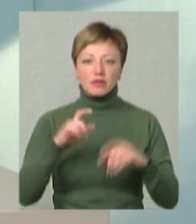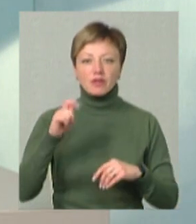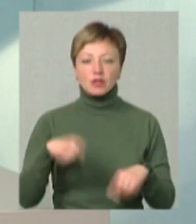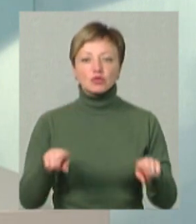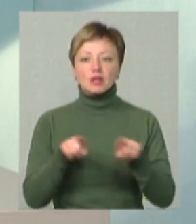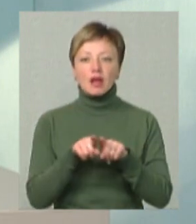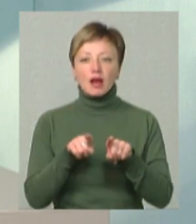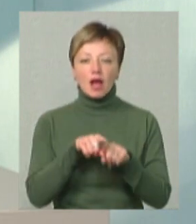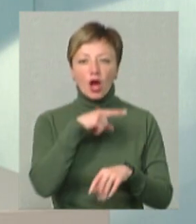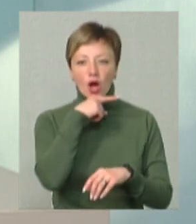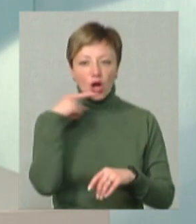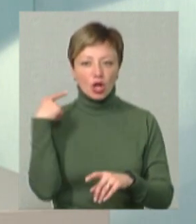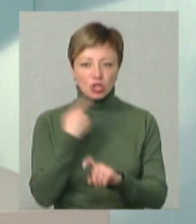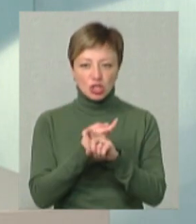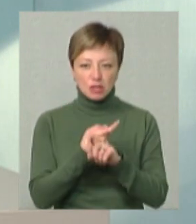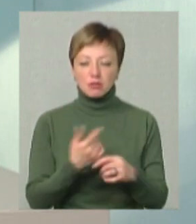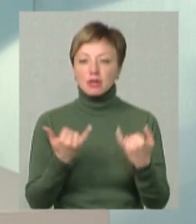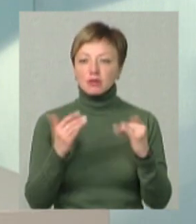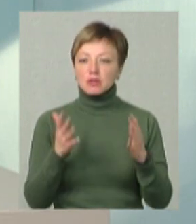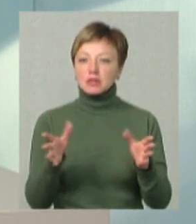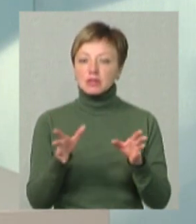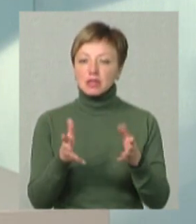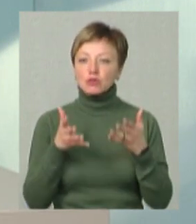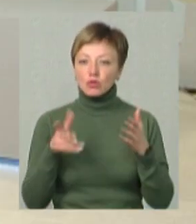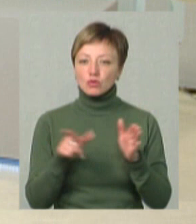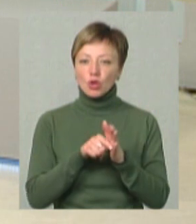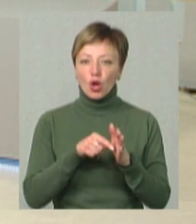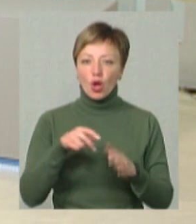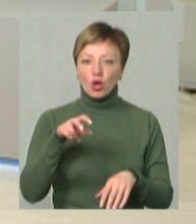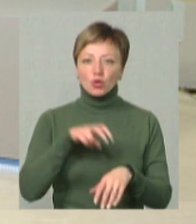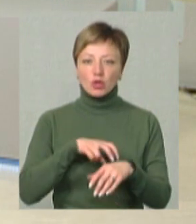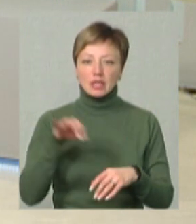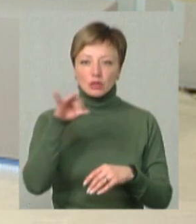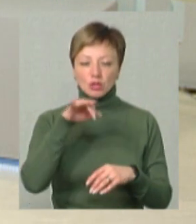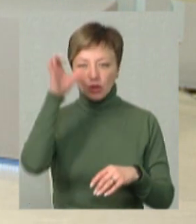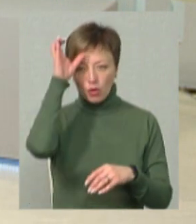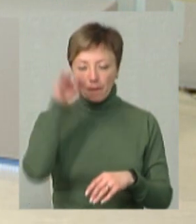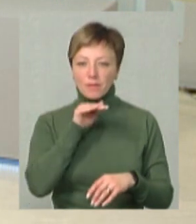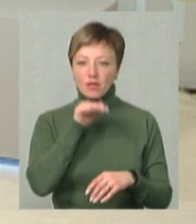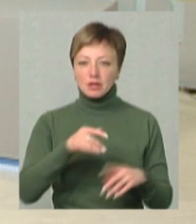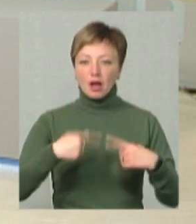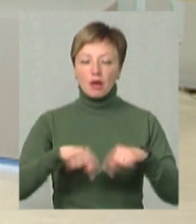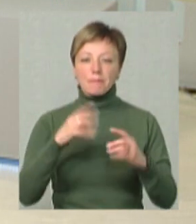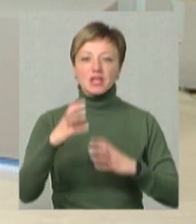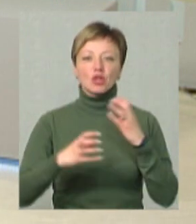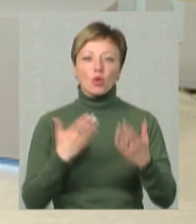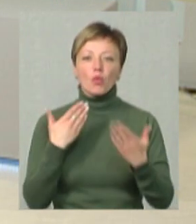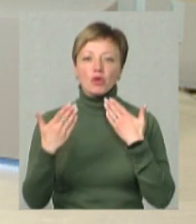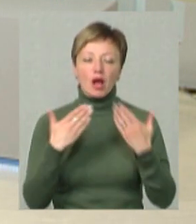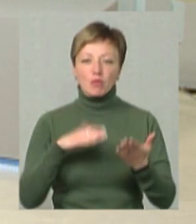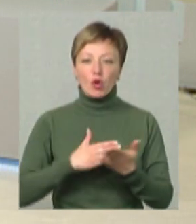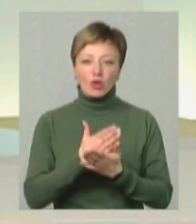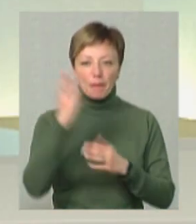таке рашизм? Це будемо з'ясовувати з доктором історичних наук, професором кафедри міжнародної комунікації та